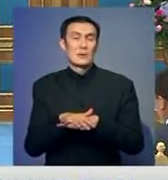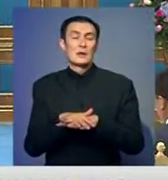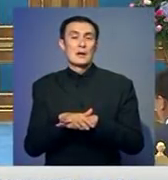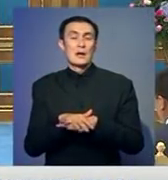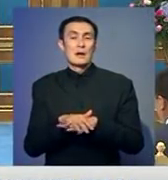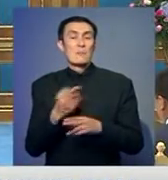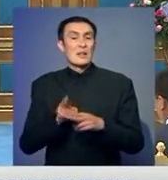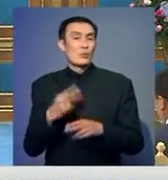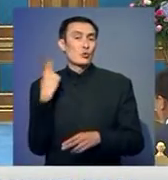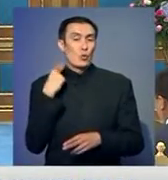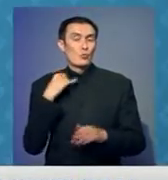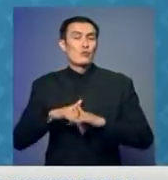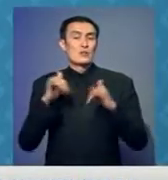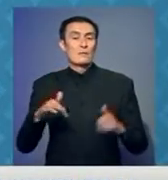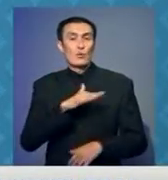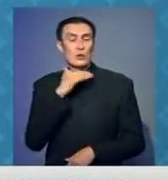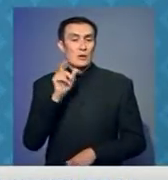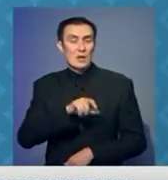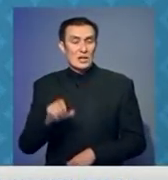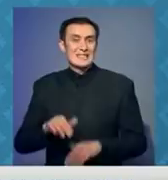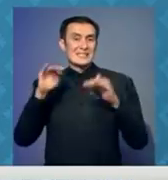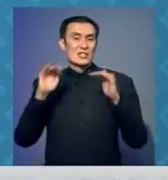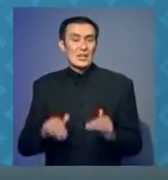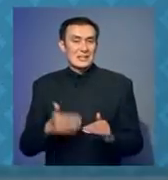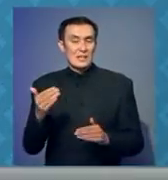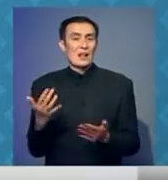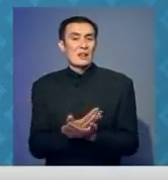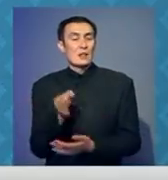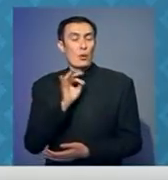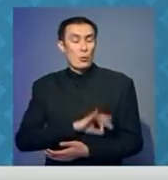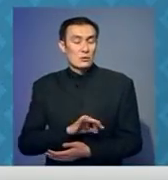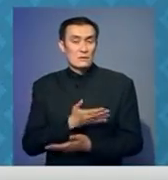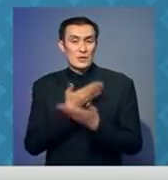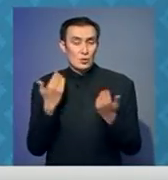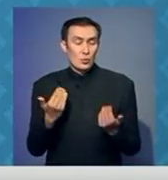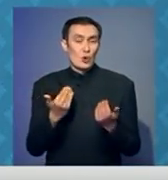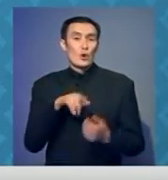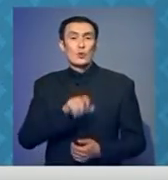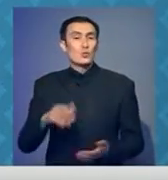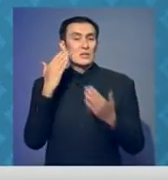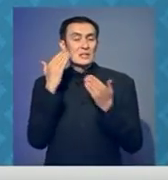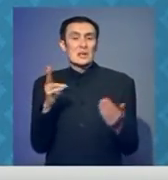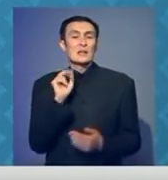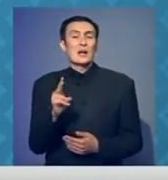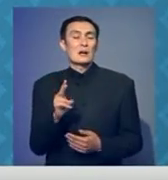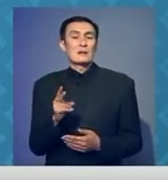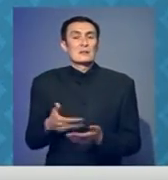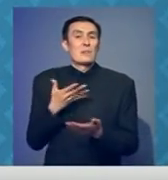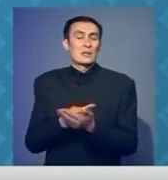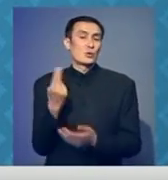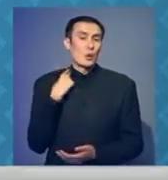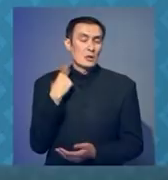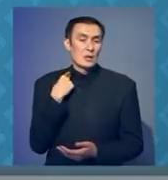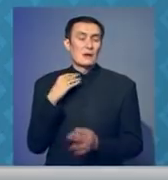Растет долговая нагрузка на многих граждан, снижаются их реальные доходы, Люди не знают, как рассчитаться с долгами по